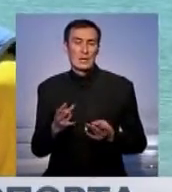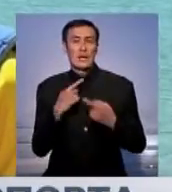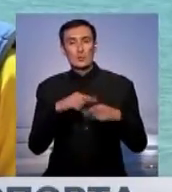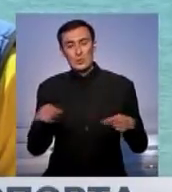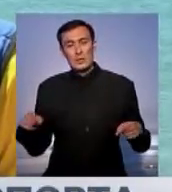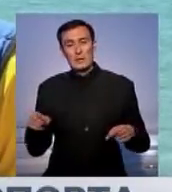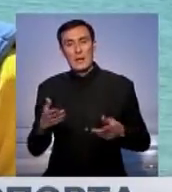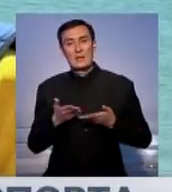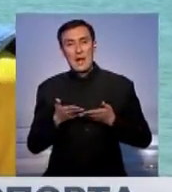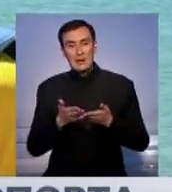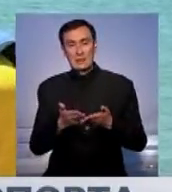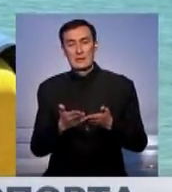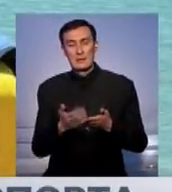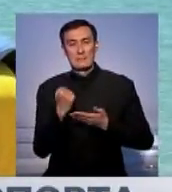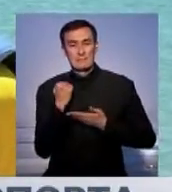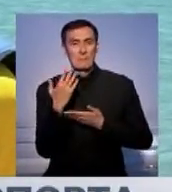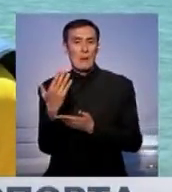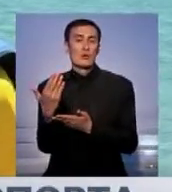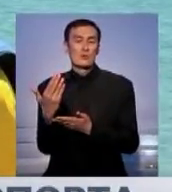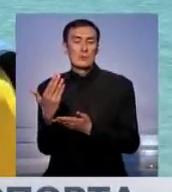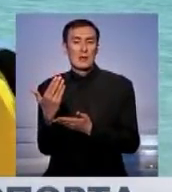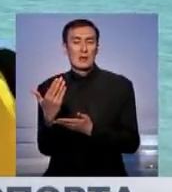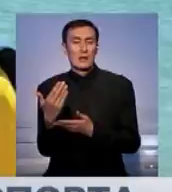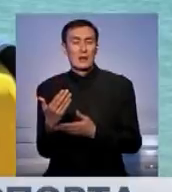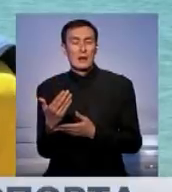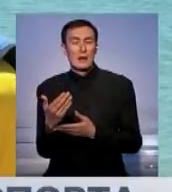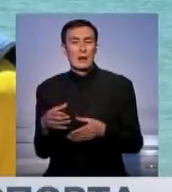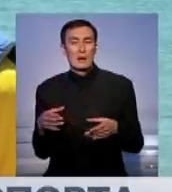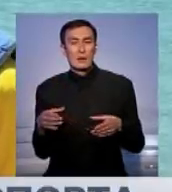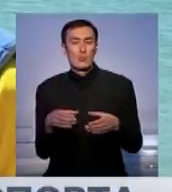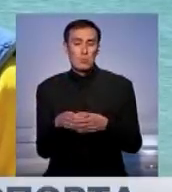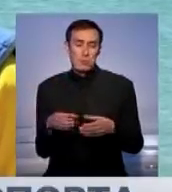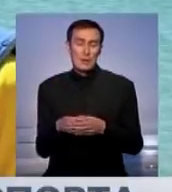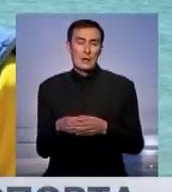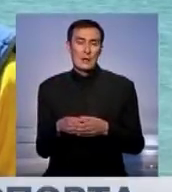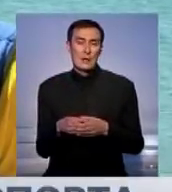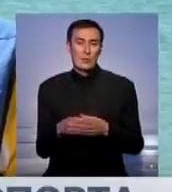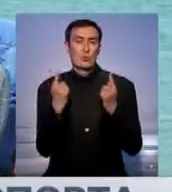других яхтах, класс крейсерских